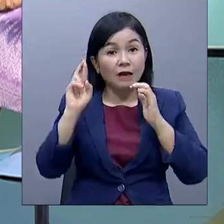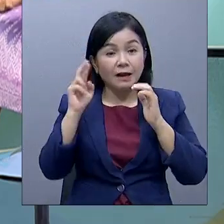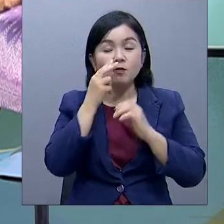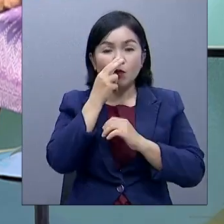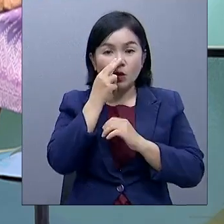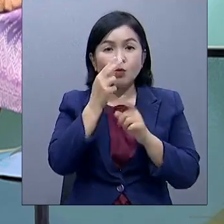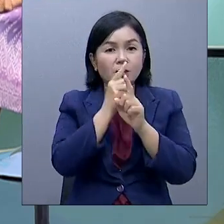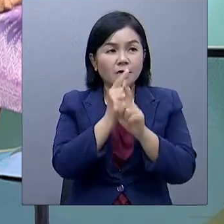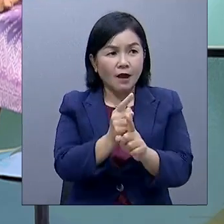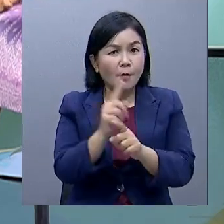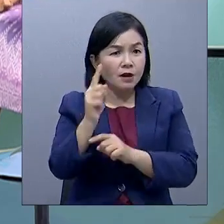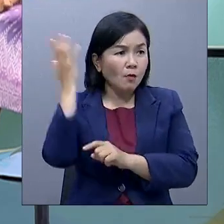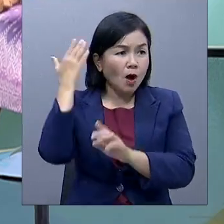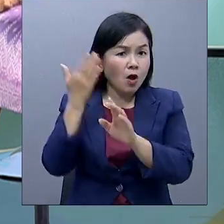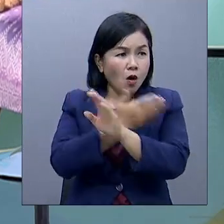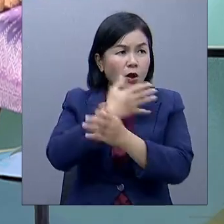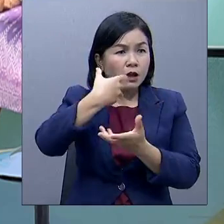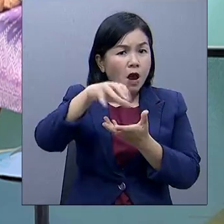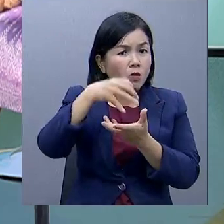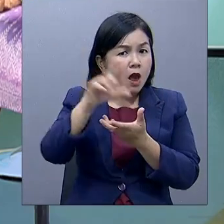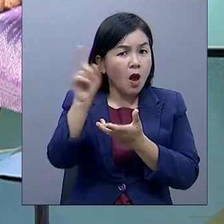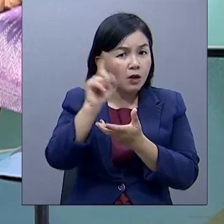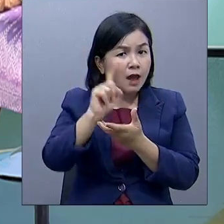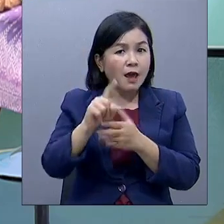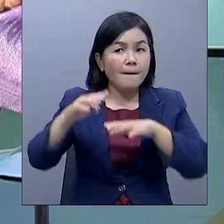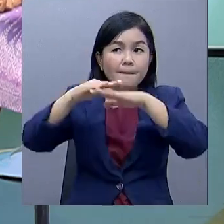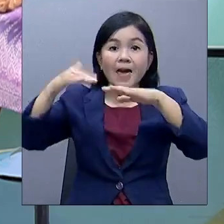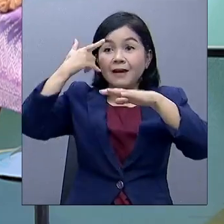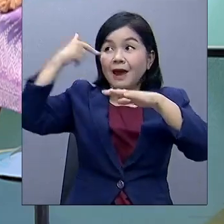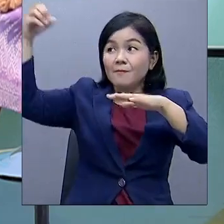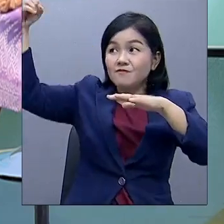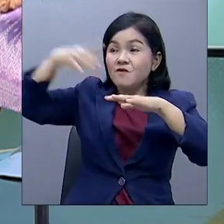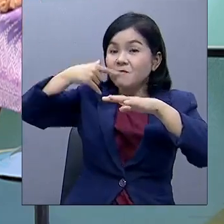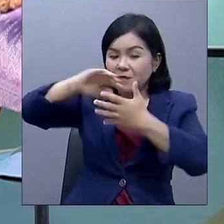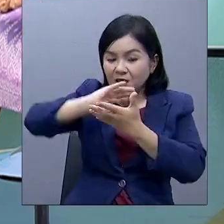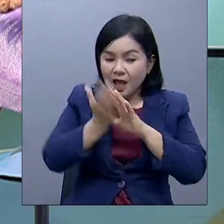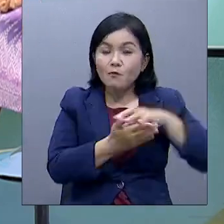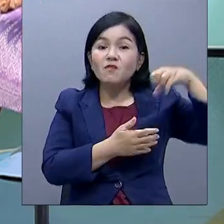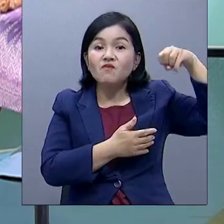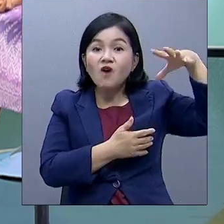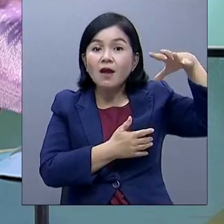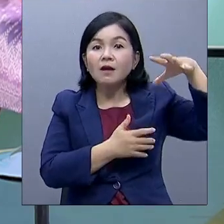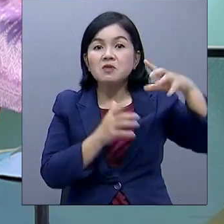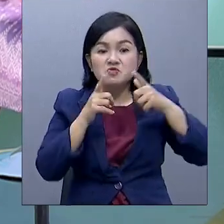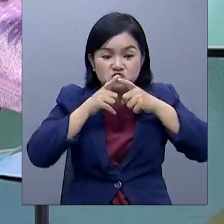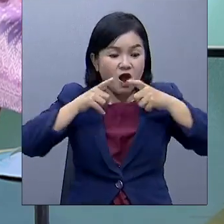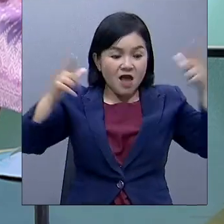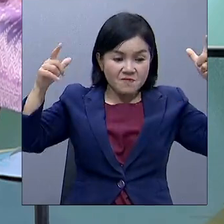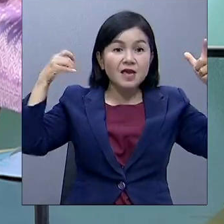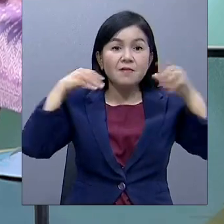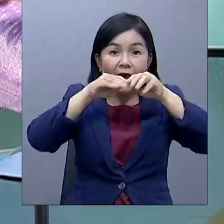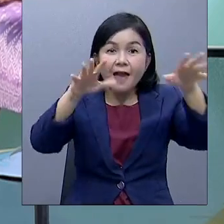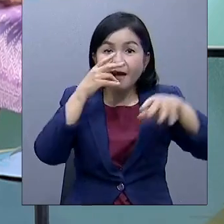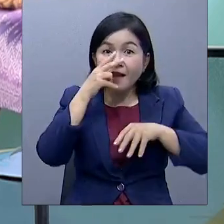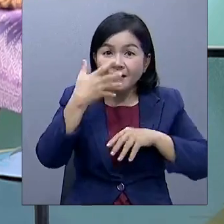ค่ะเราก่อนหน้านี้เราเคยนำเสนอเรื่องราวของแผงโซลาร์เซลล์ที่ใหญ่ที่สุดในประเทศไปแล้วนะคะวันนี้ในช่วงปักหมุดจุดว้าวค่ะคุณป๊อปอัจฉริยะจ